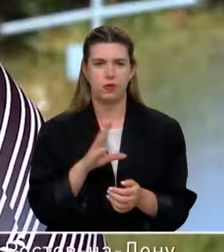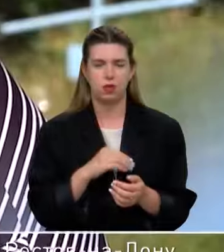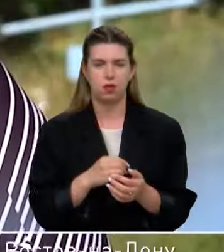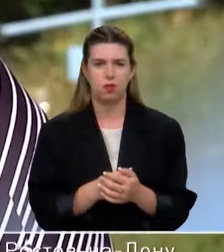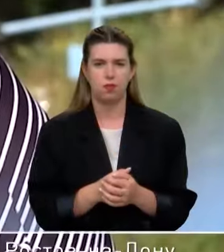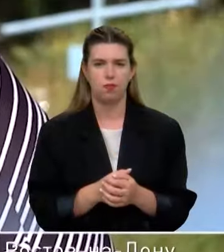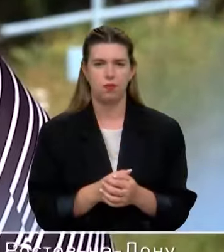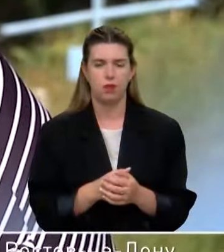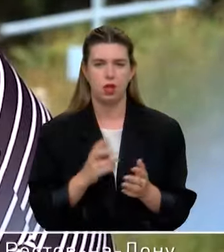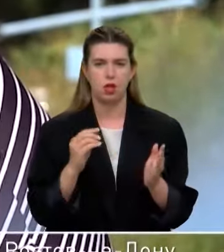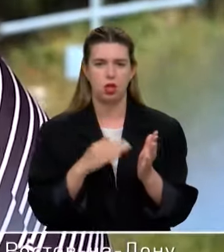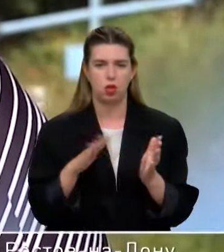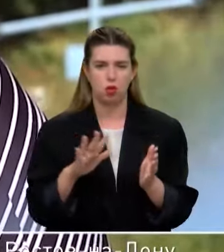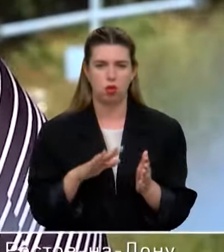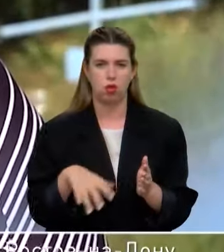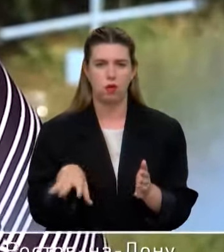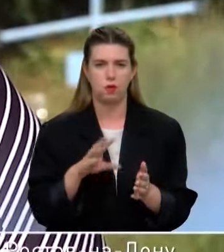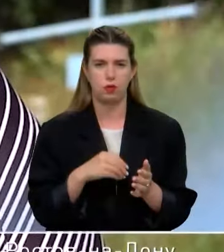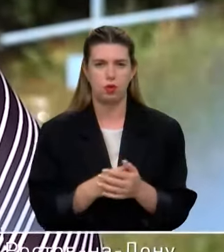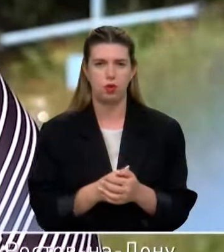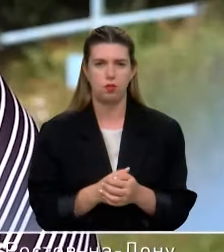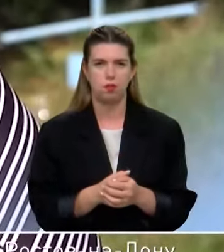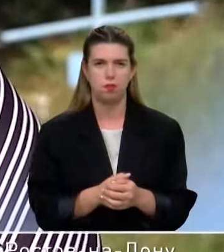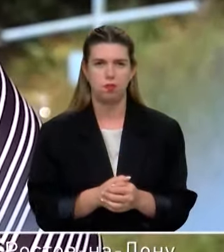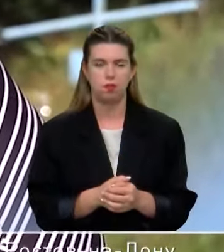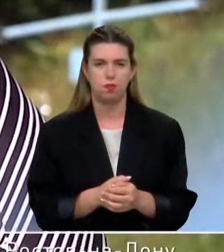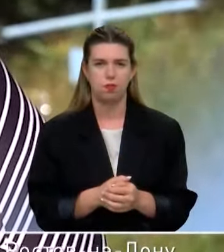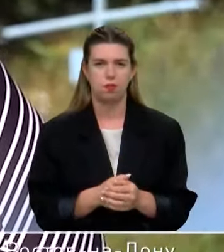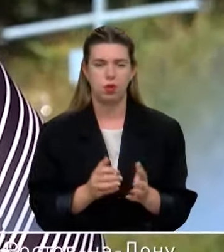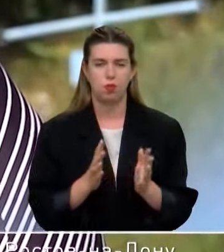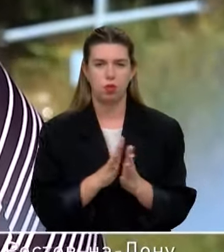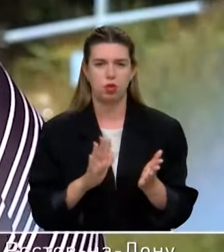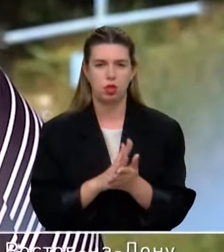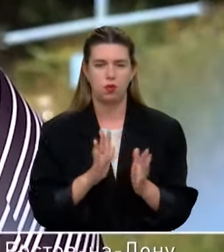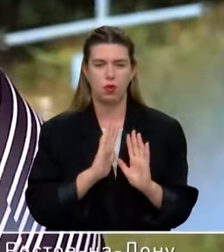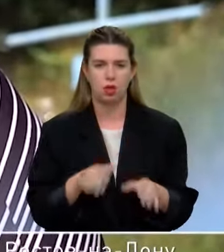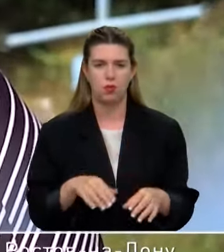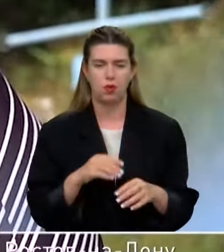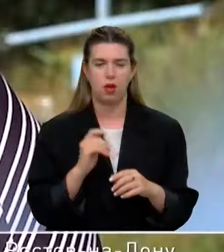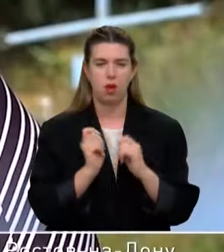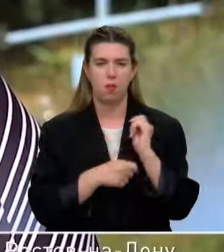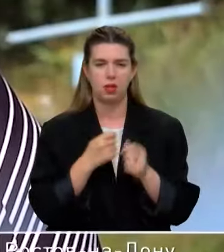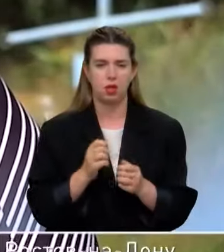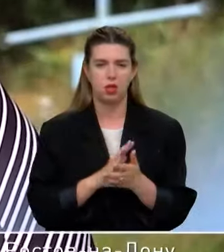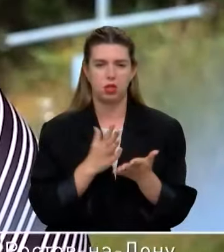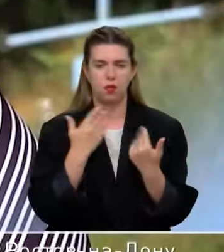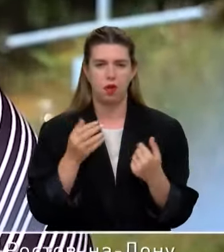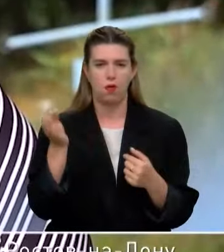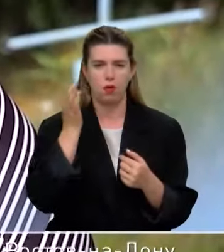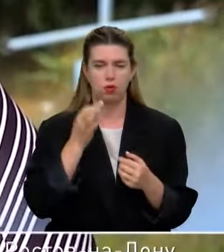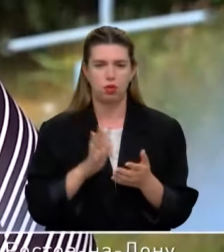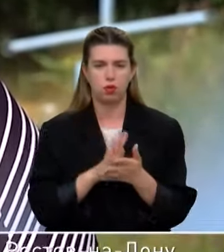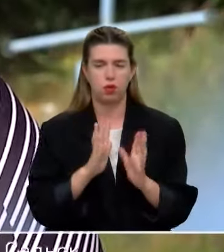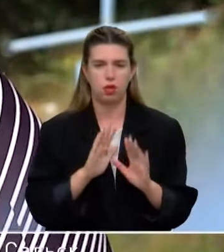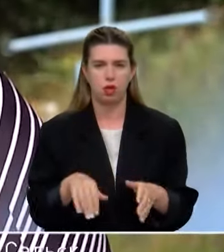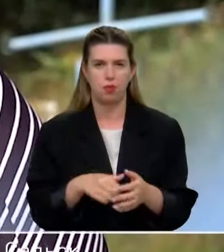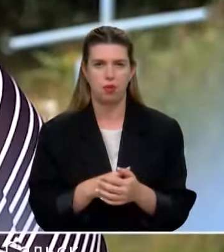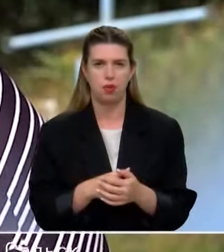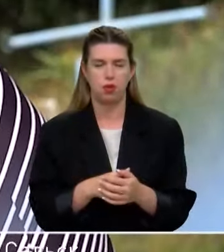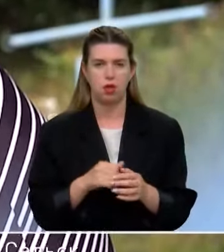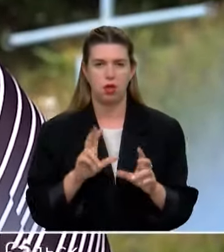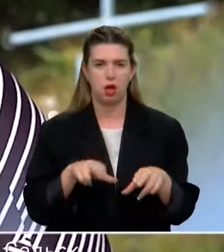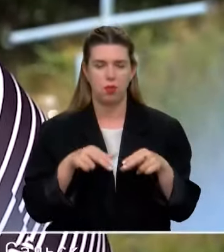порядке нетронутые Ну и больше ничего не было ни тканей не осталось ни волос не было набойка на